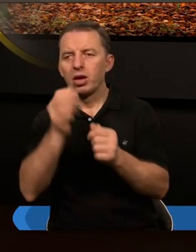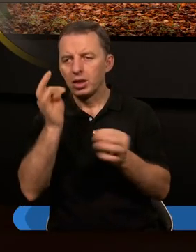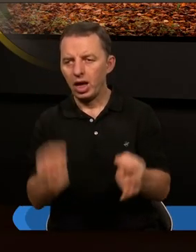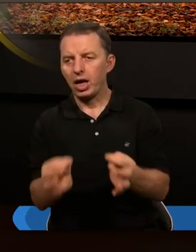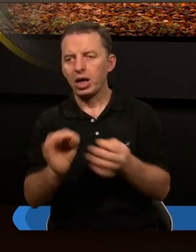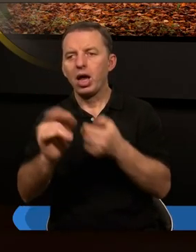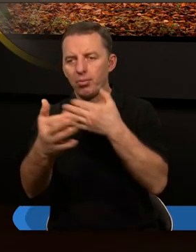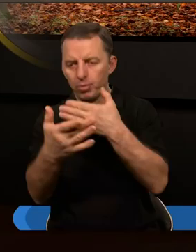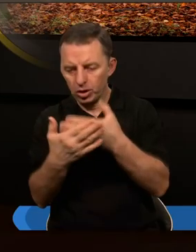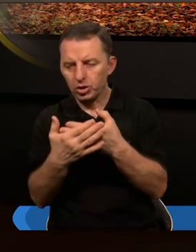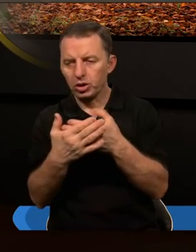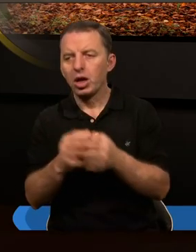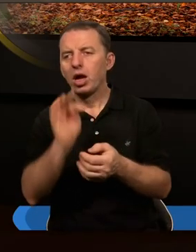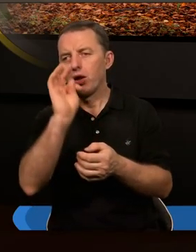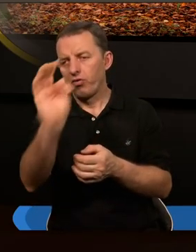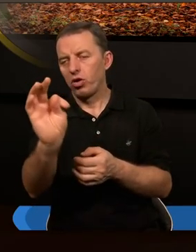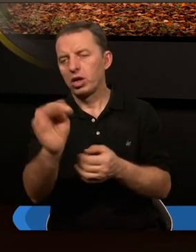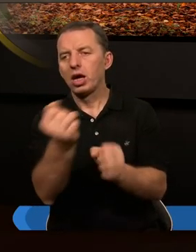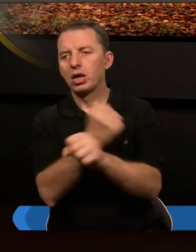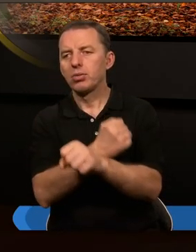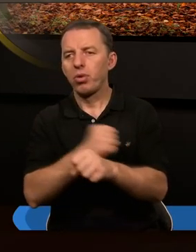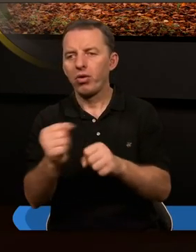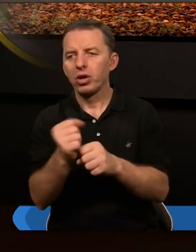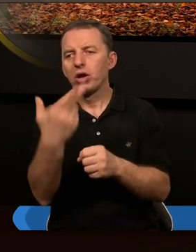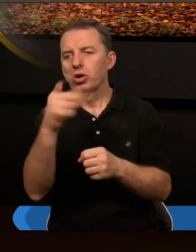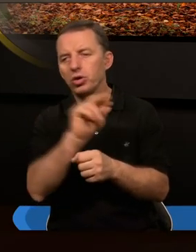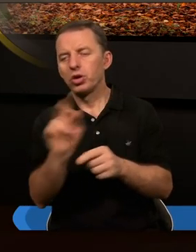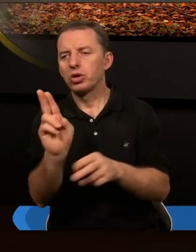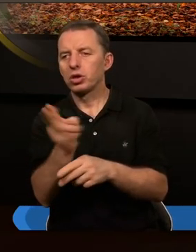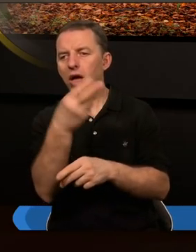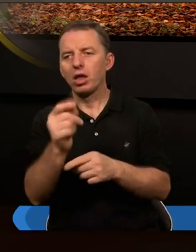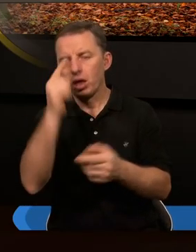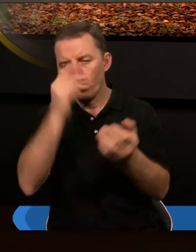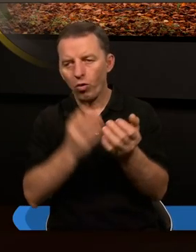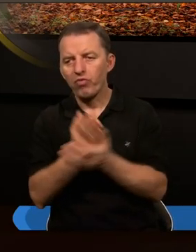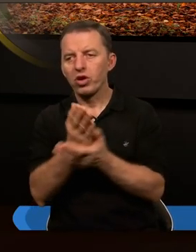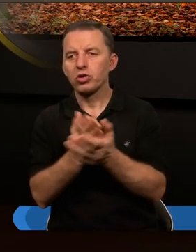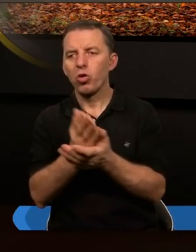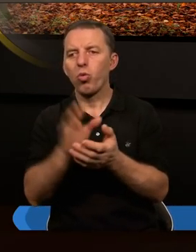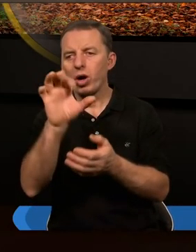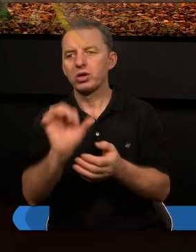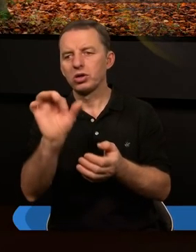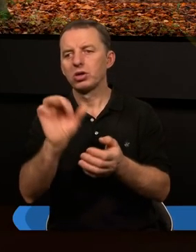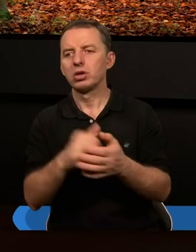teraz bliższe jest Twoje zbawienie, niż kiedy uwierzyłeś.